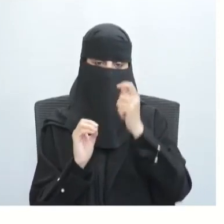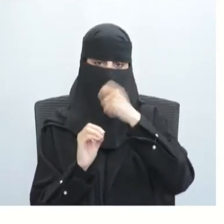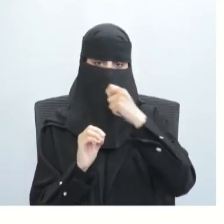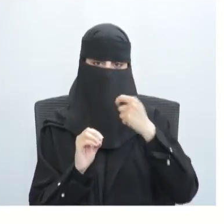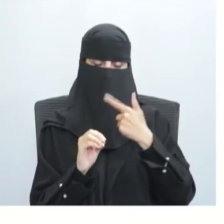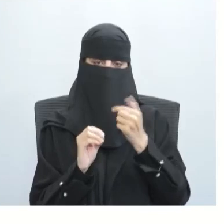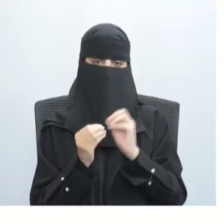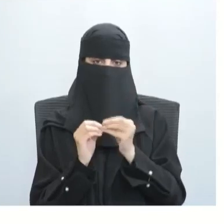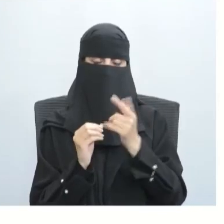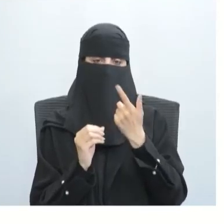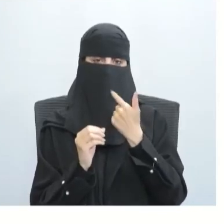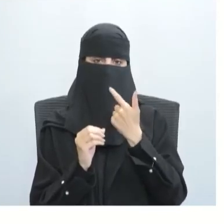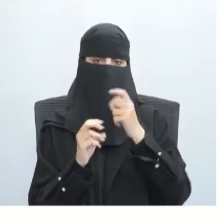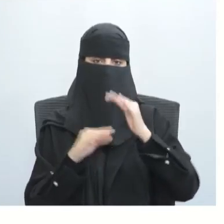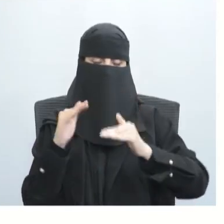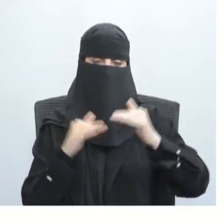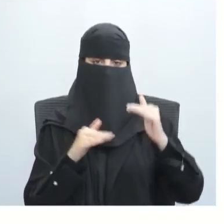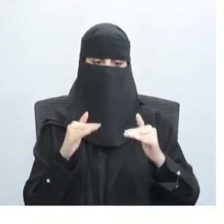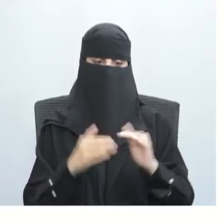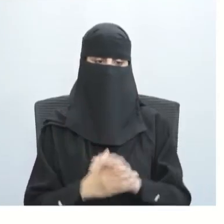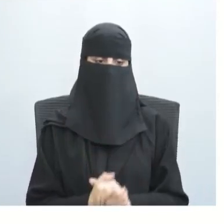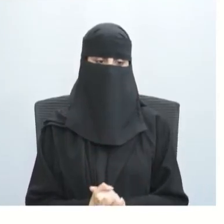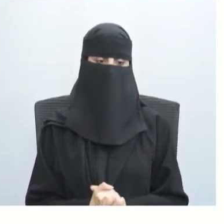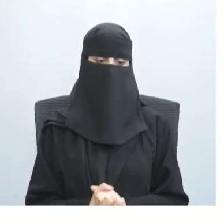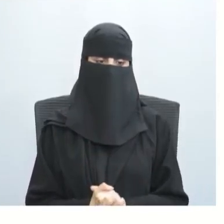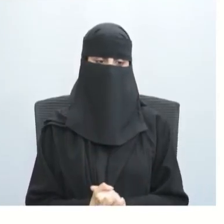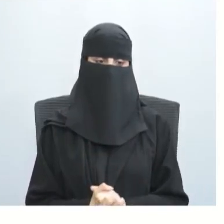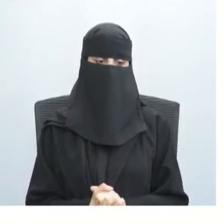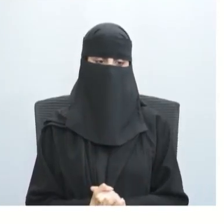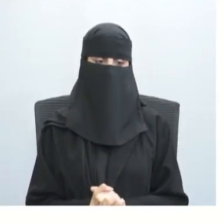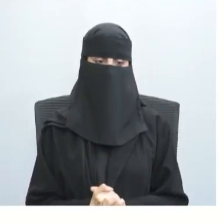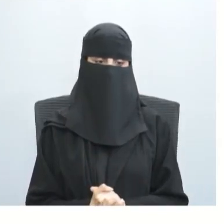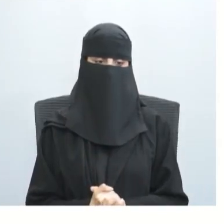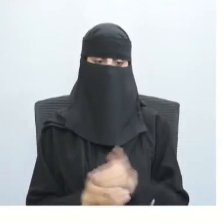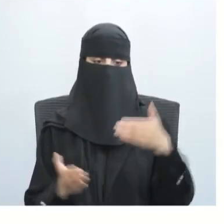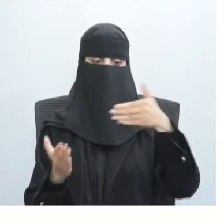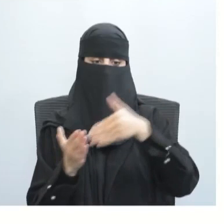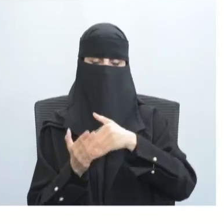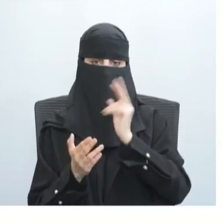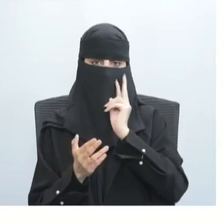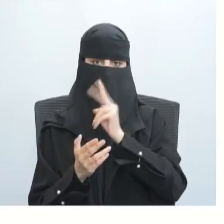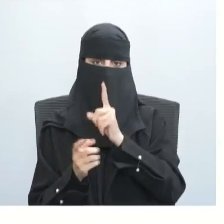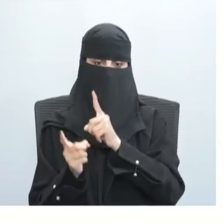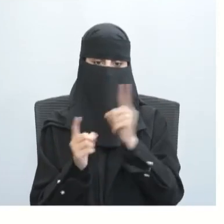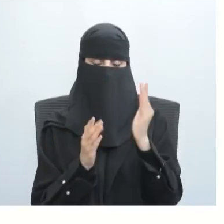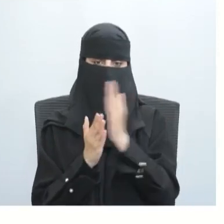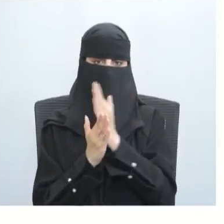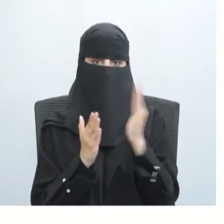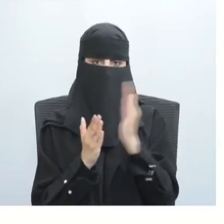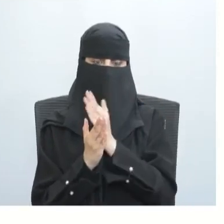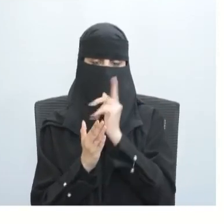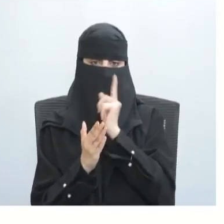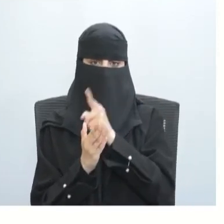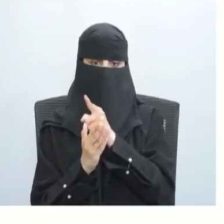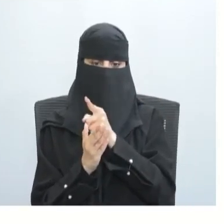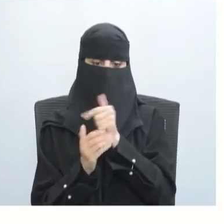مرشح موازنه اللون الابيض بعد الضغط بعد الضغط على وايت بالانس نلاحظ ظهور